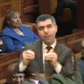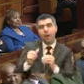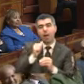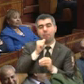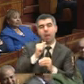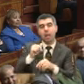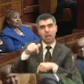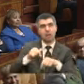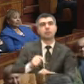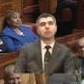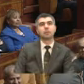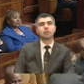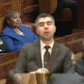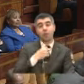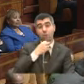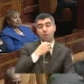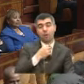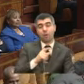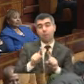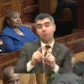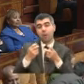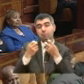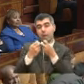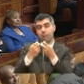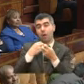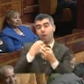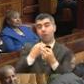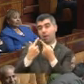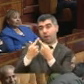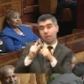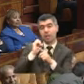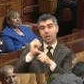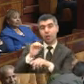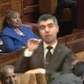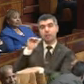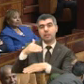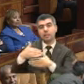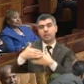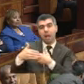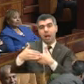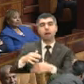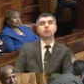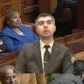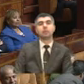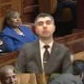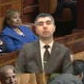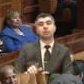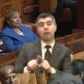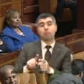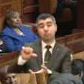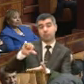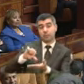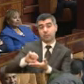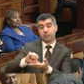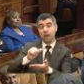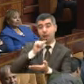هذه الاقاليم نقدروا نخصوا بالذكر اقليم فيقيق. فالى حد الان اقليم فيقيق ما مستفدش من